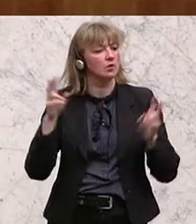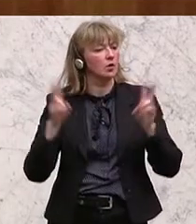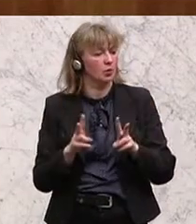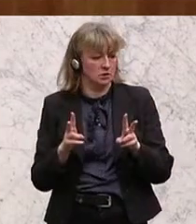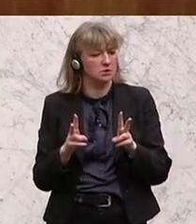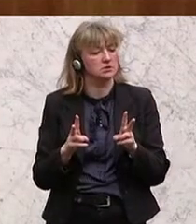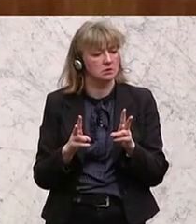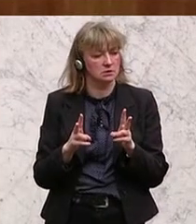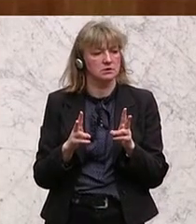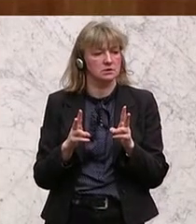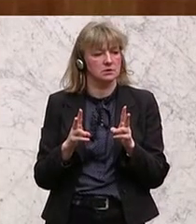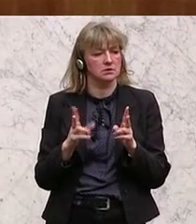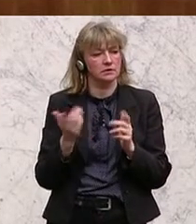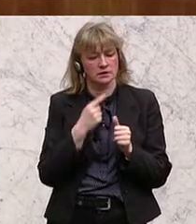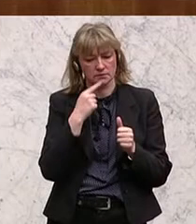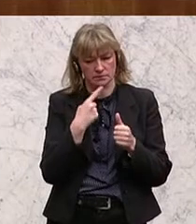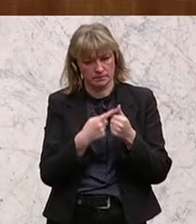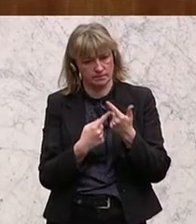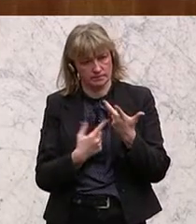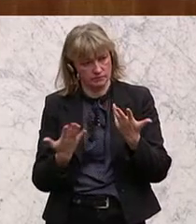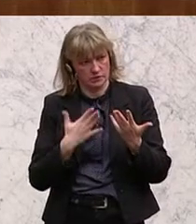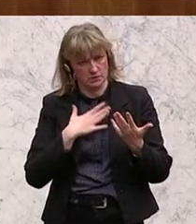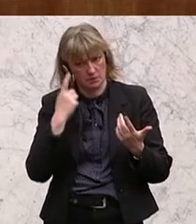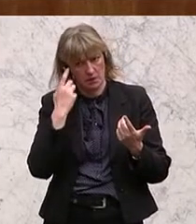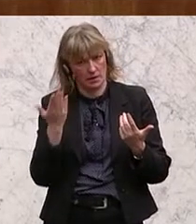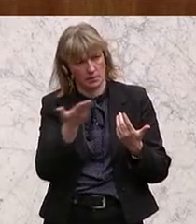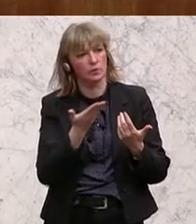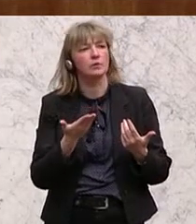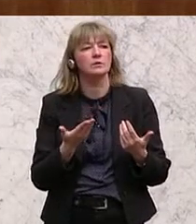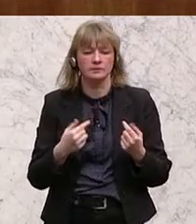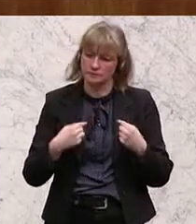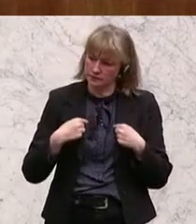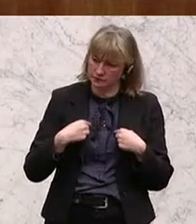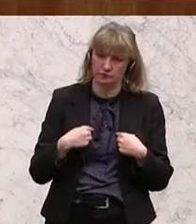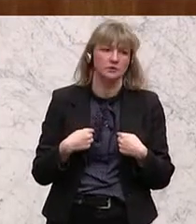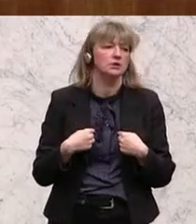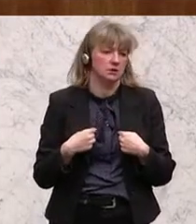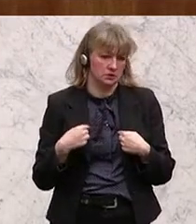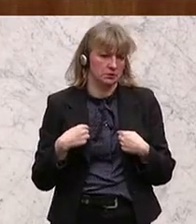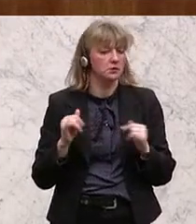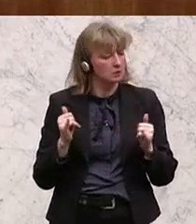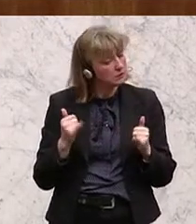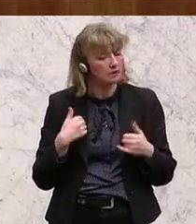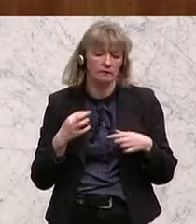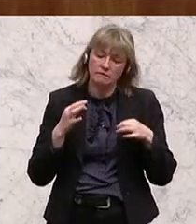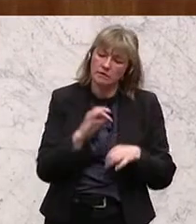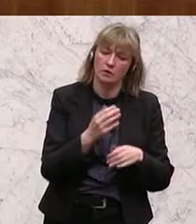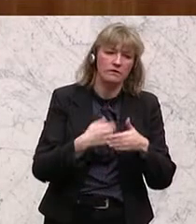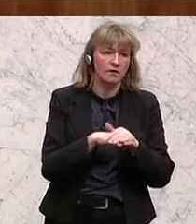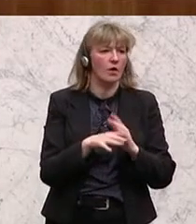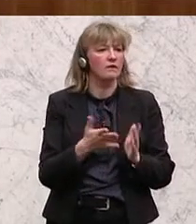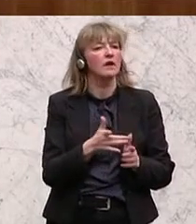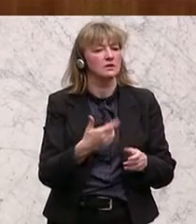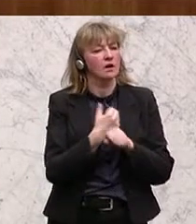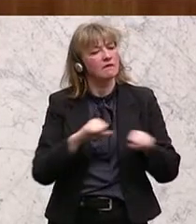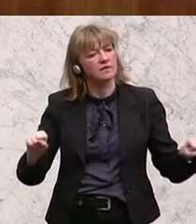die grundsätzlichen Feststellungen unsererseits eingehen. Wie gesagt, wir sind vorbehaltlos für das Erfolgsmodell